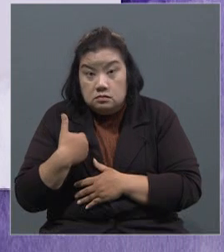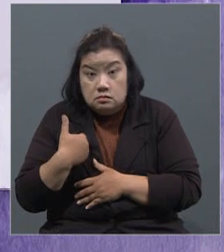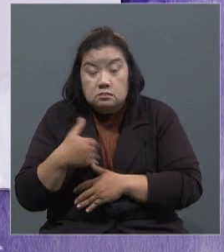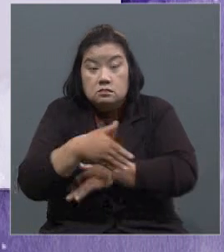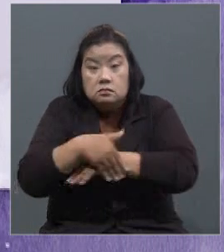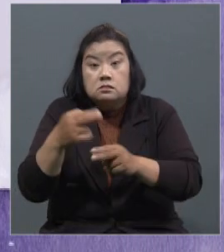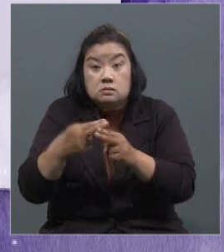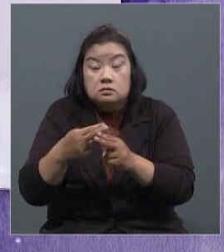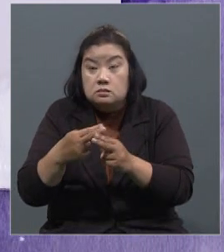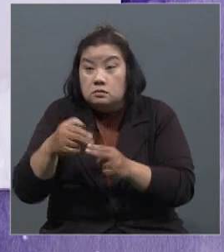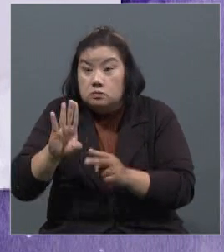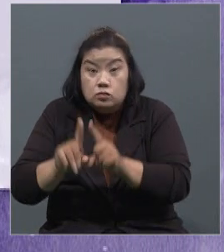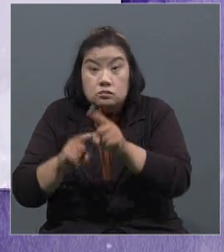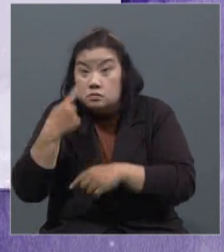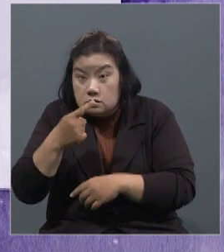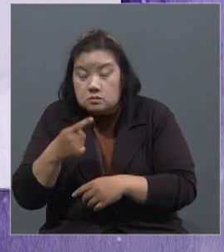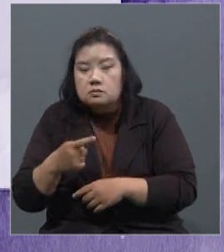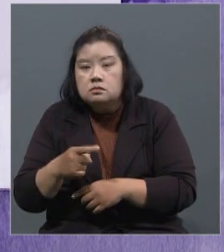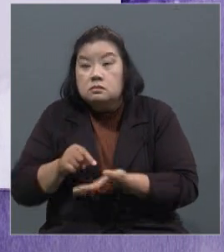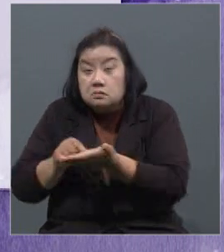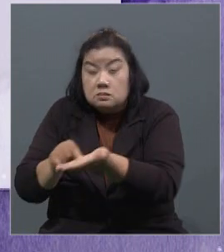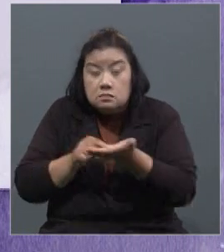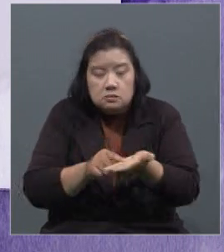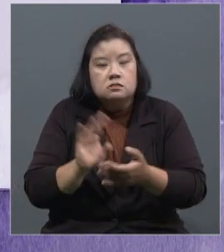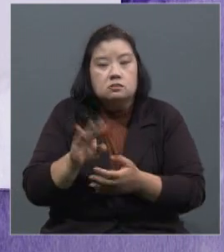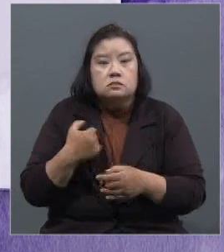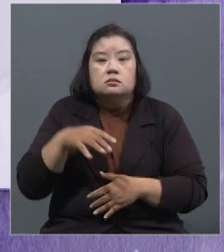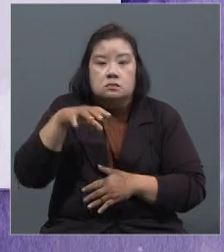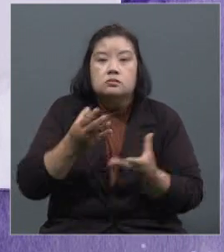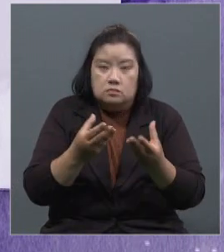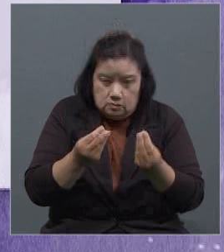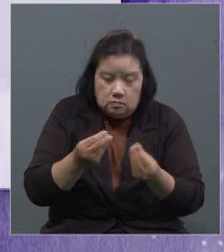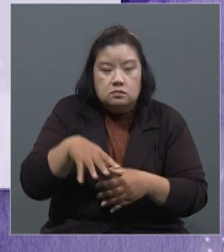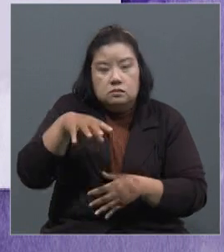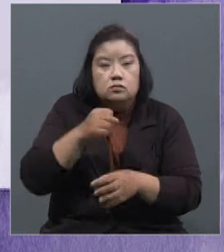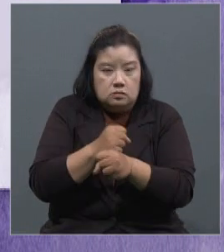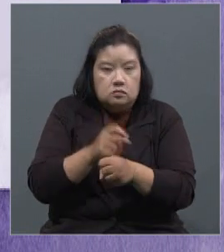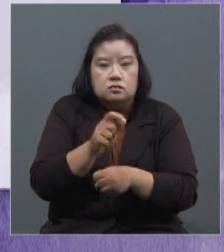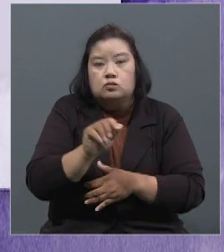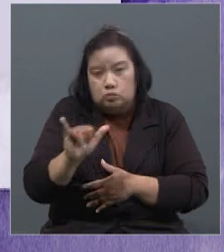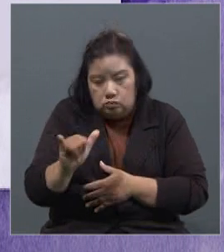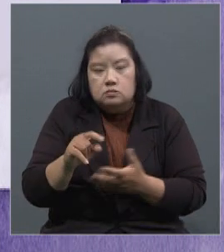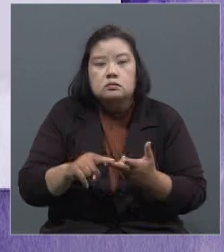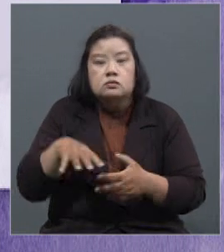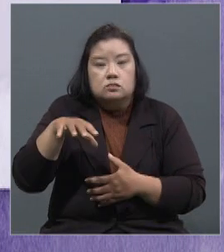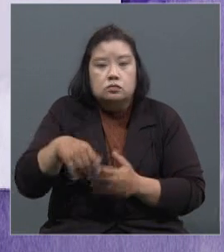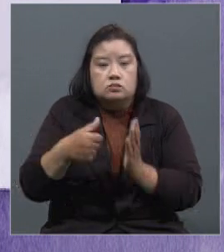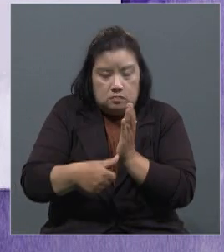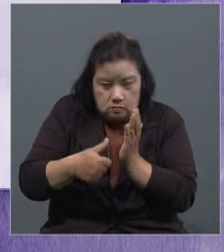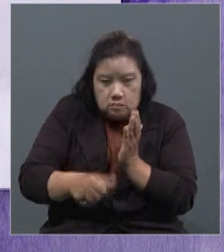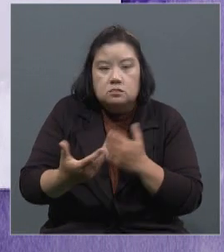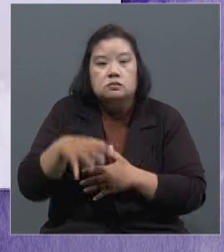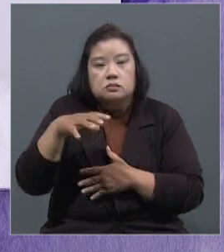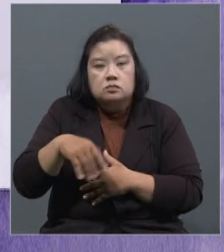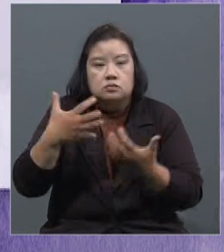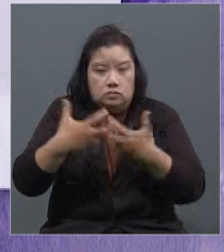ผู้ถือหุ้นกับ10หน่วยงานรัฐมีกรมที่ดินสำนักงานคณะกรรมการอาหารและยากรมศุลกากรกรม